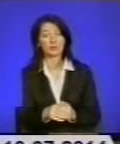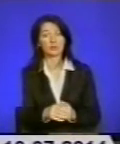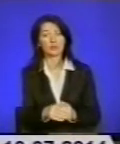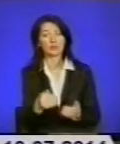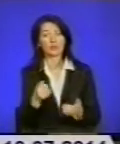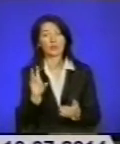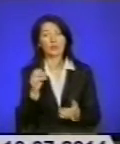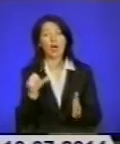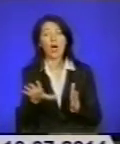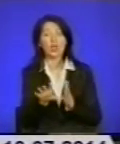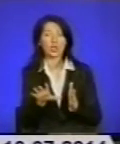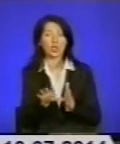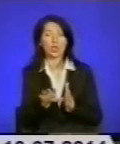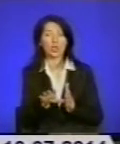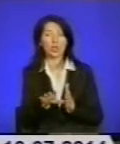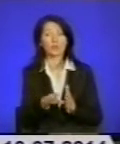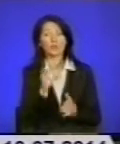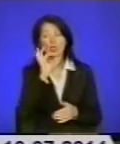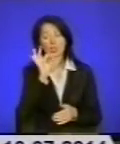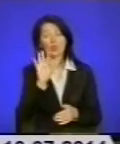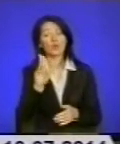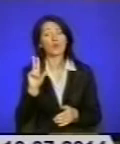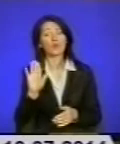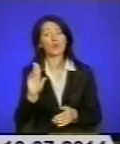на електроенергію. Скажу в цифрах.